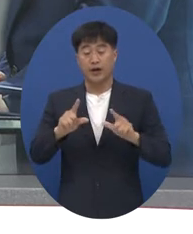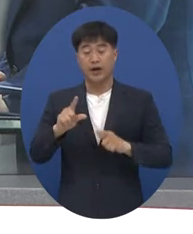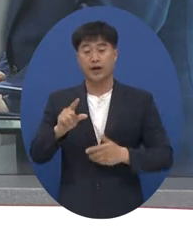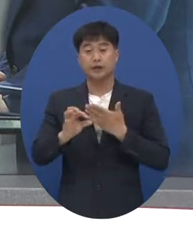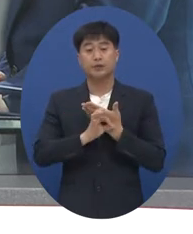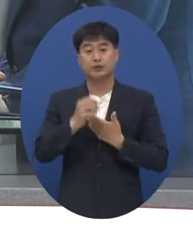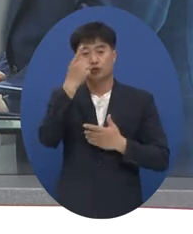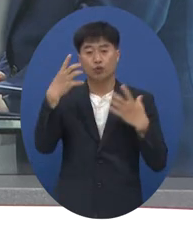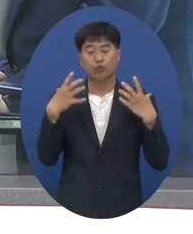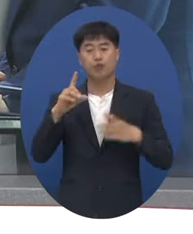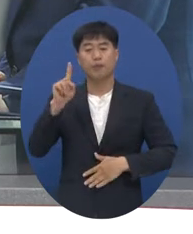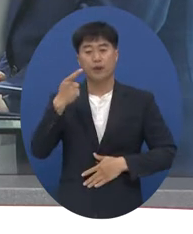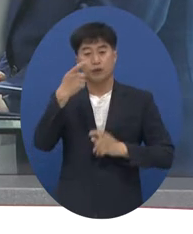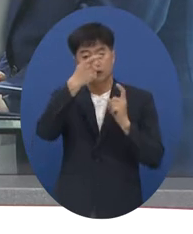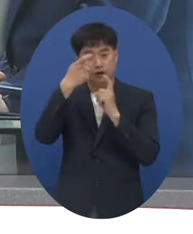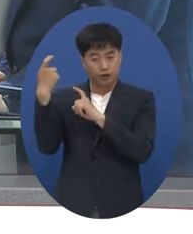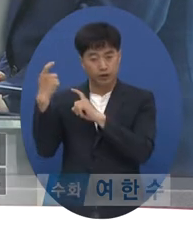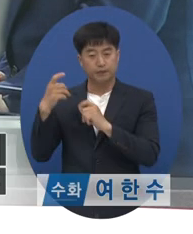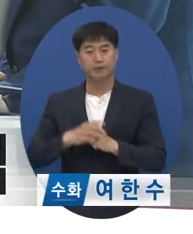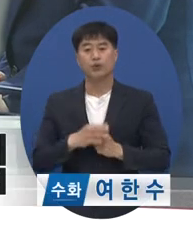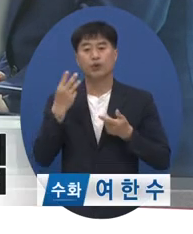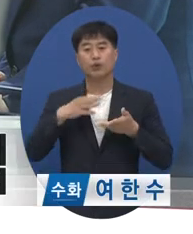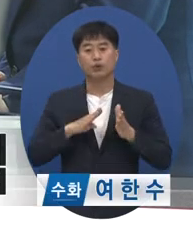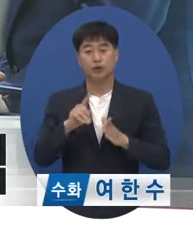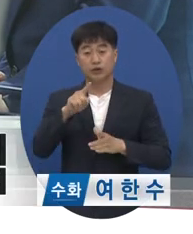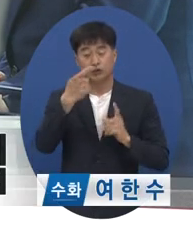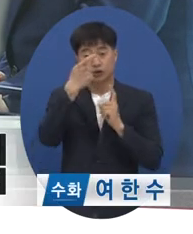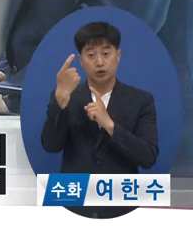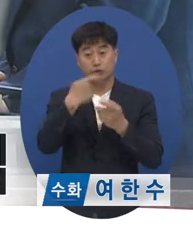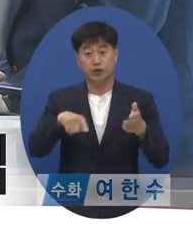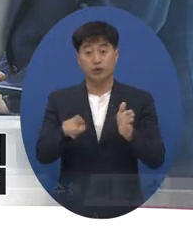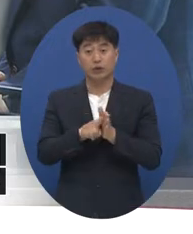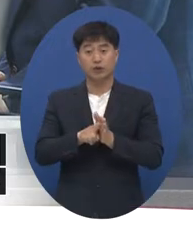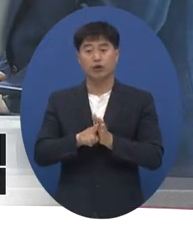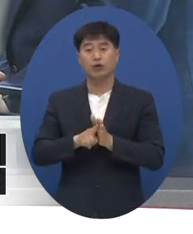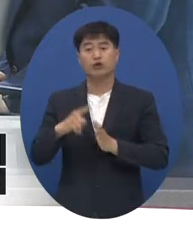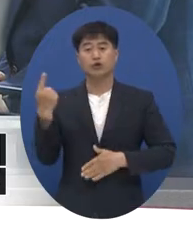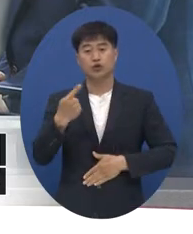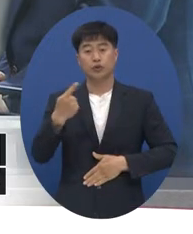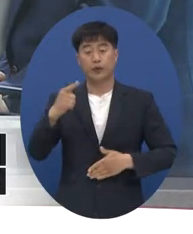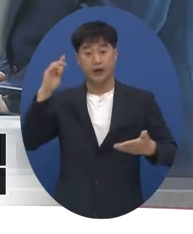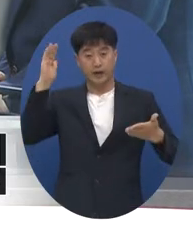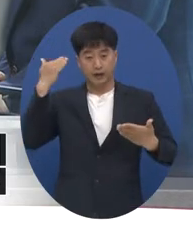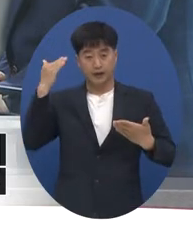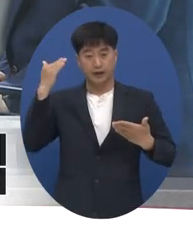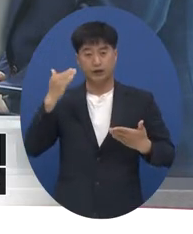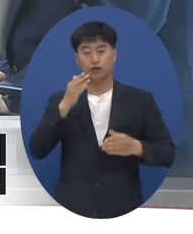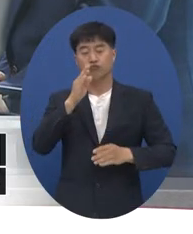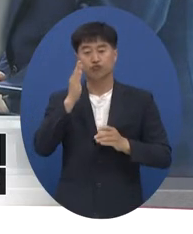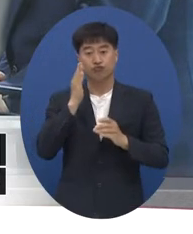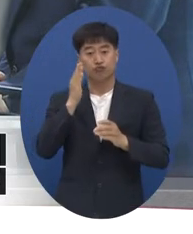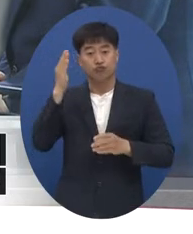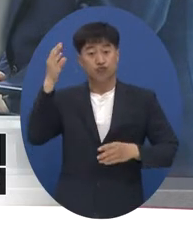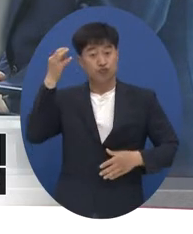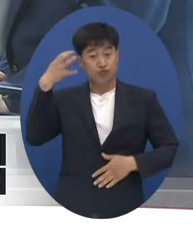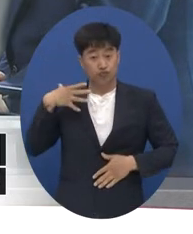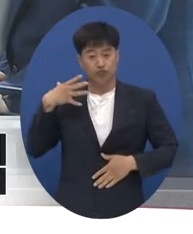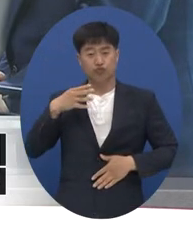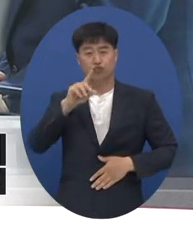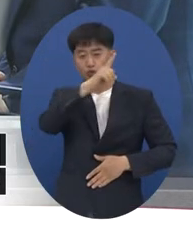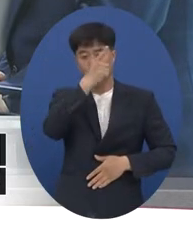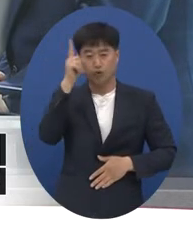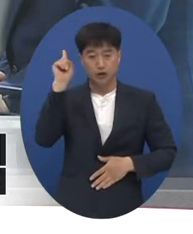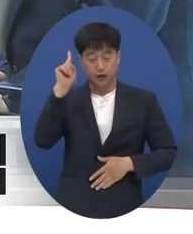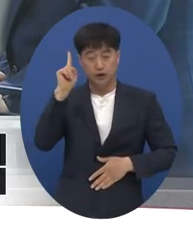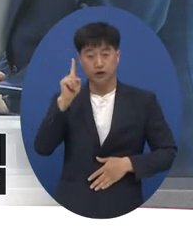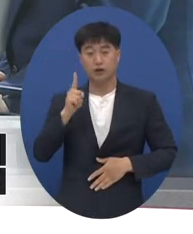올해가 임시정부 100주년을 맞은 해이죠. 경기도는 이를 기념하기 위해 천여 명의 학생들이 중국과 러시아